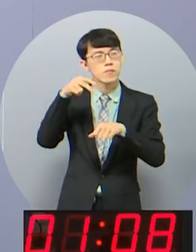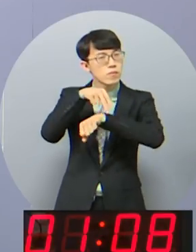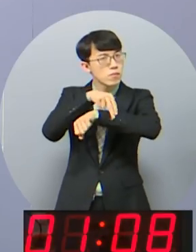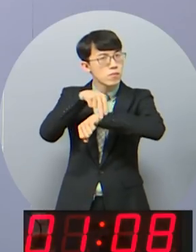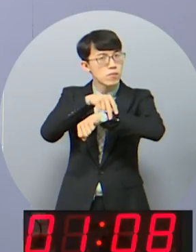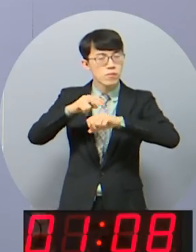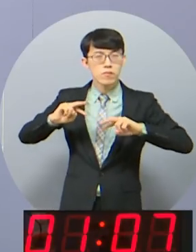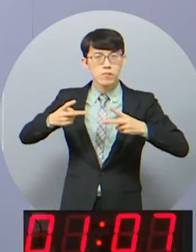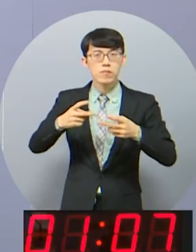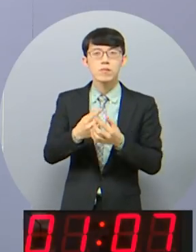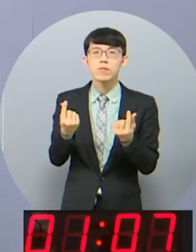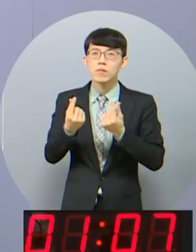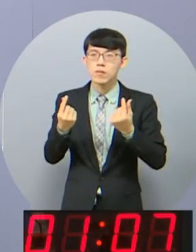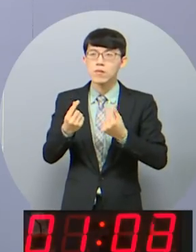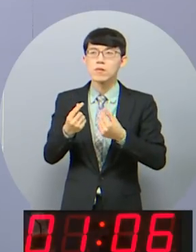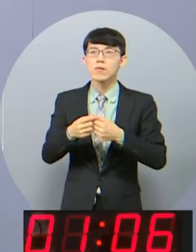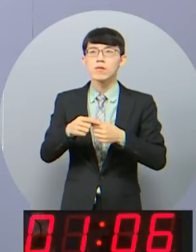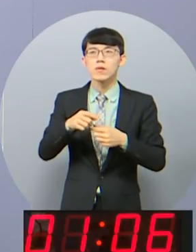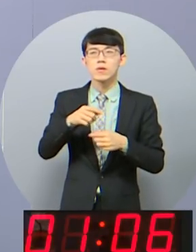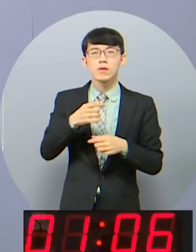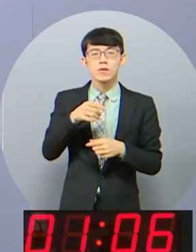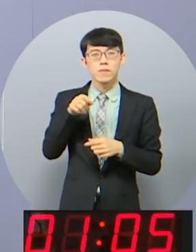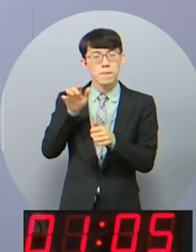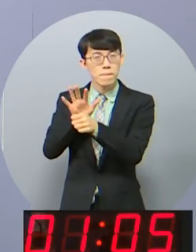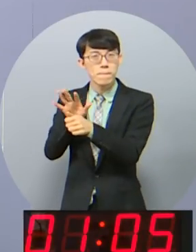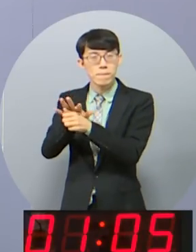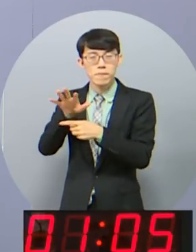一定爱最高，予伊下当伫个